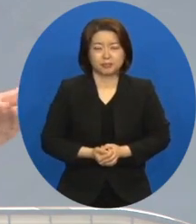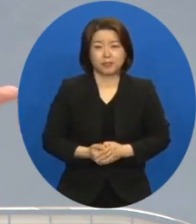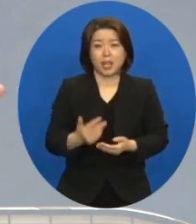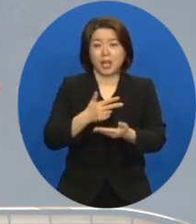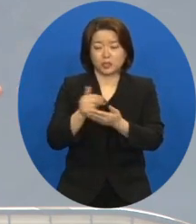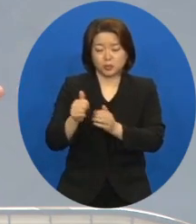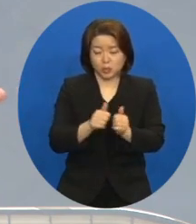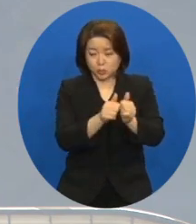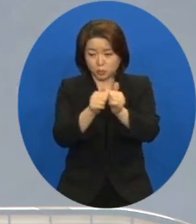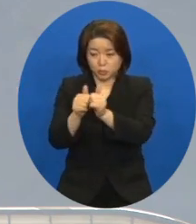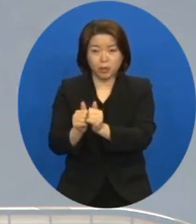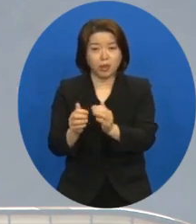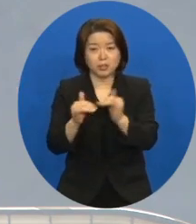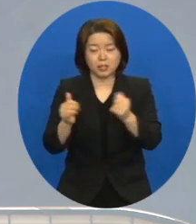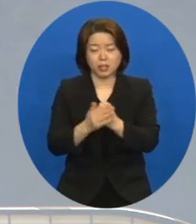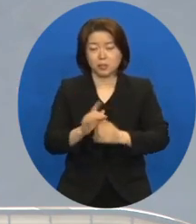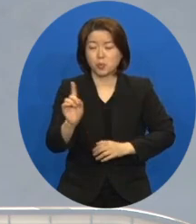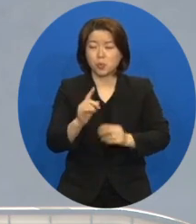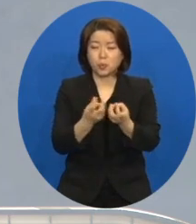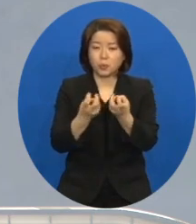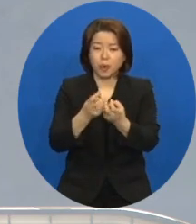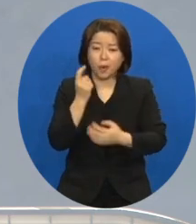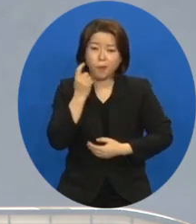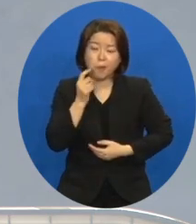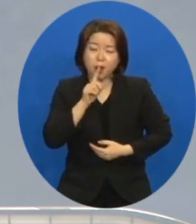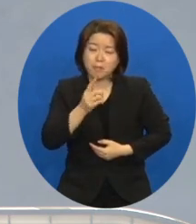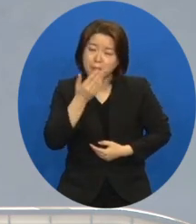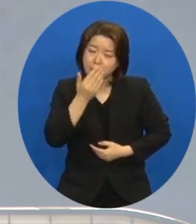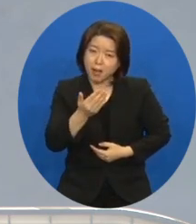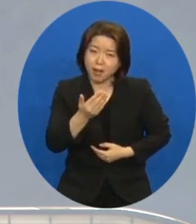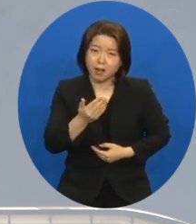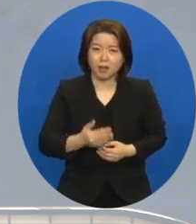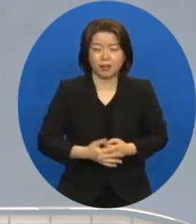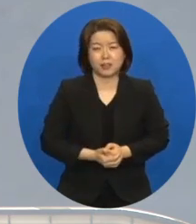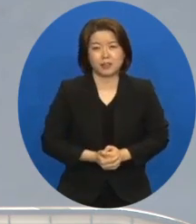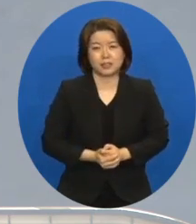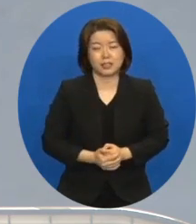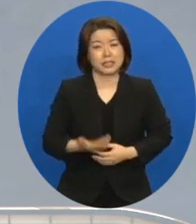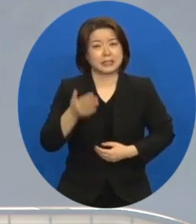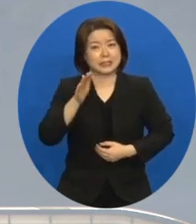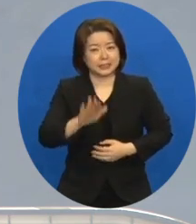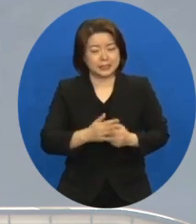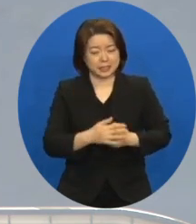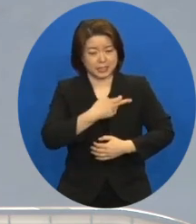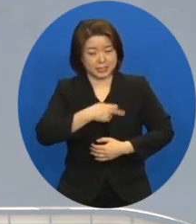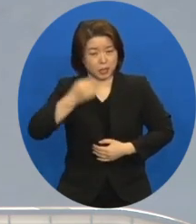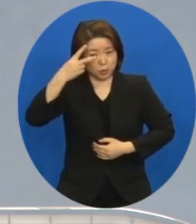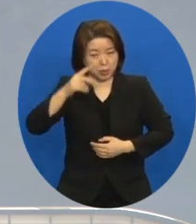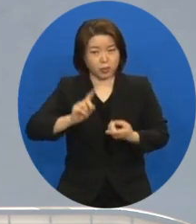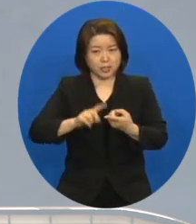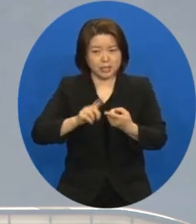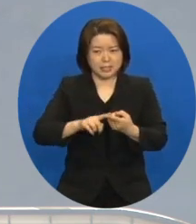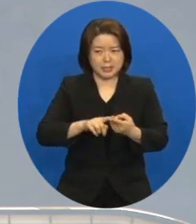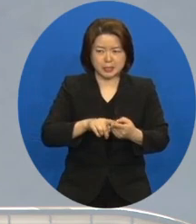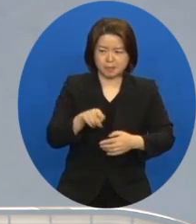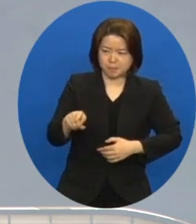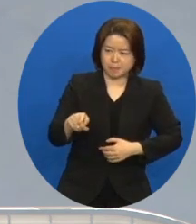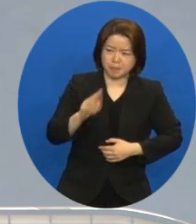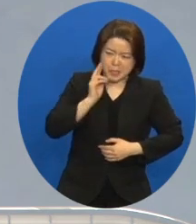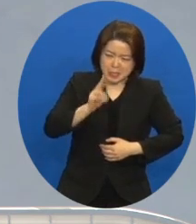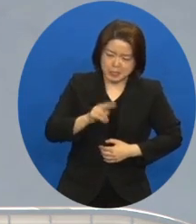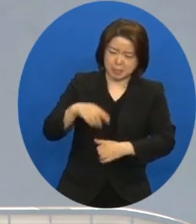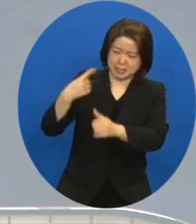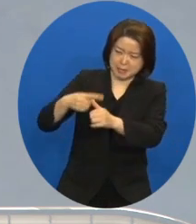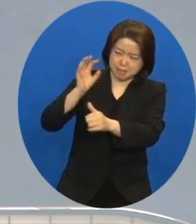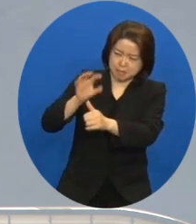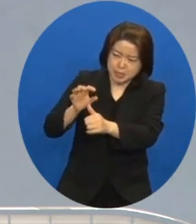주님과 동행하는 사람이 어떻게 거짓말쟁이일 수 있겠습니까? 그런데 사도 바울에 대해서 이렇게까지 비난하는